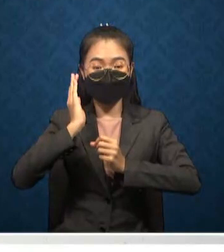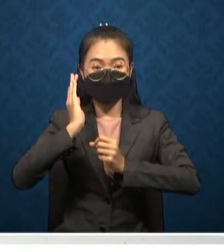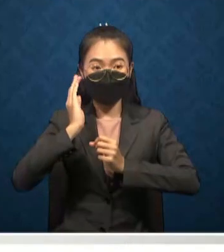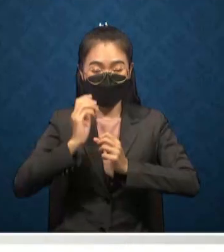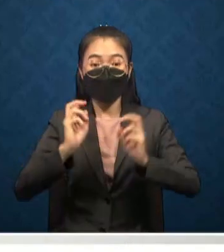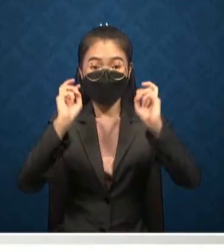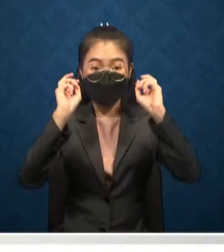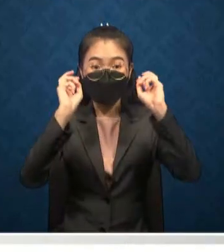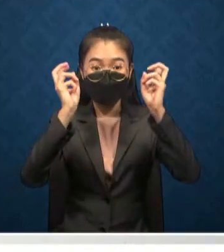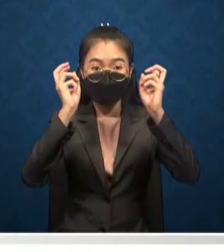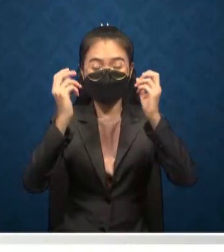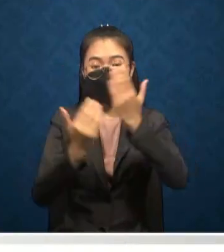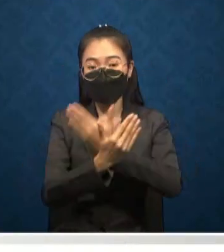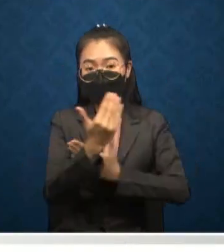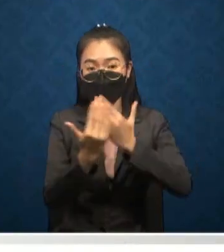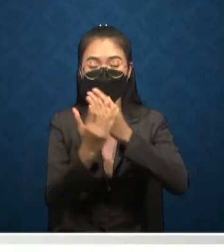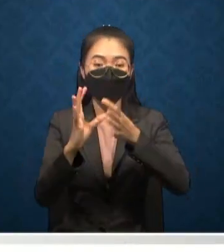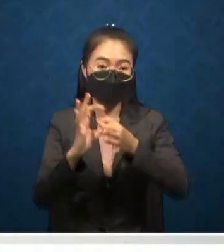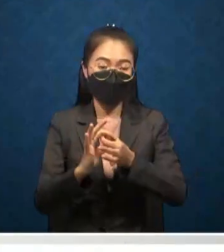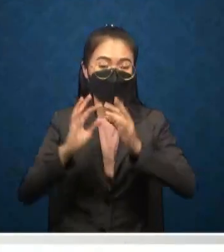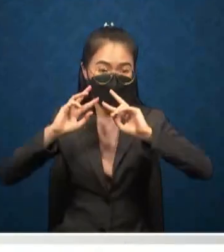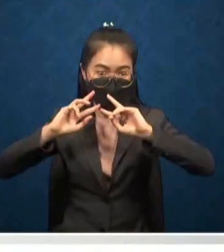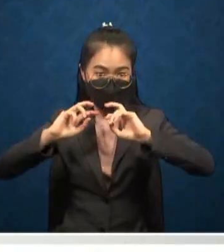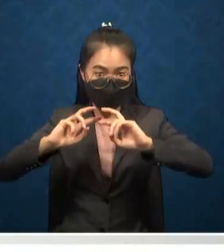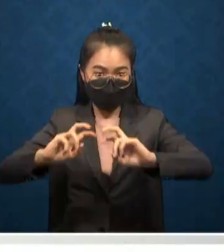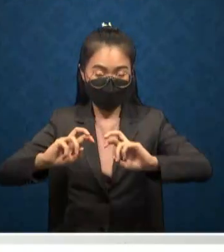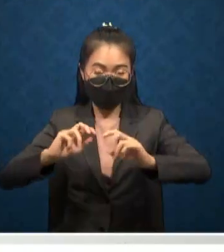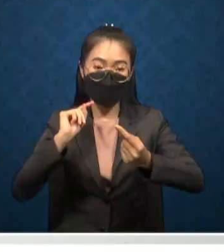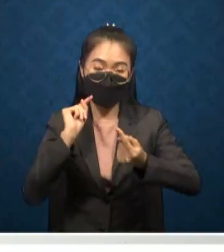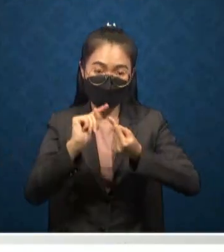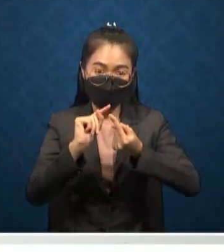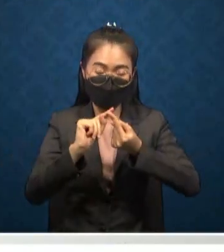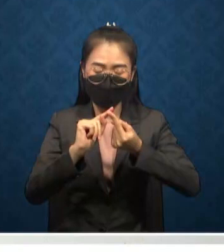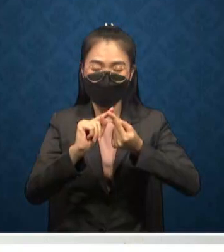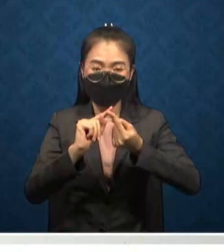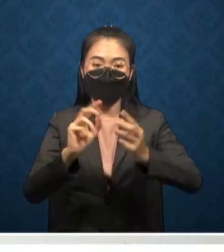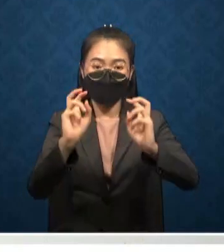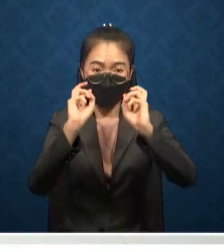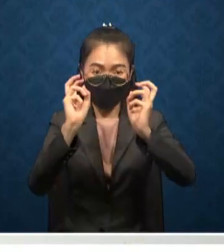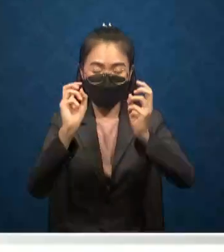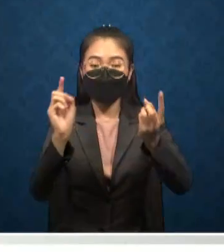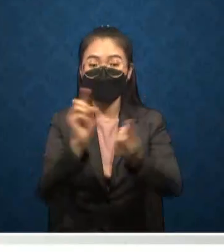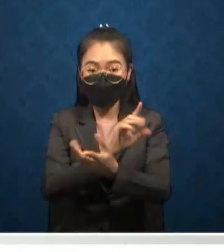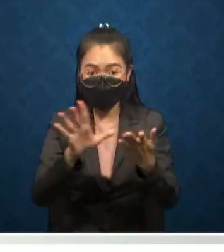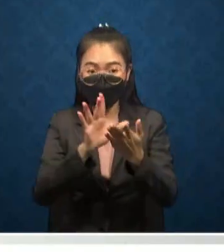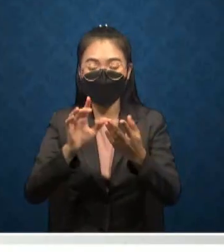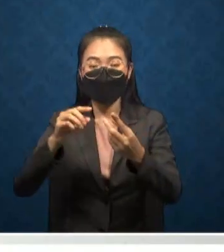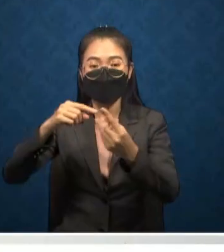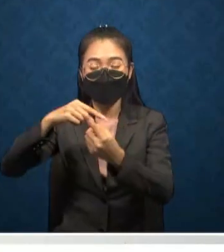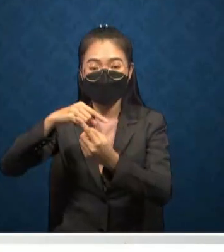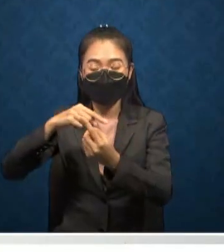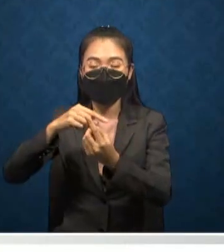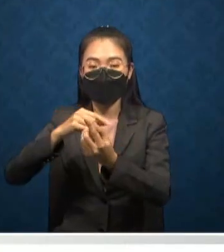การพิจารณาศึกษาการเปิดภูมิพื้นที่ที่ศิลปะวัฒนธรรมภายใต้แนวคิด